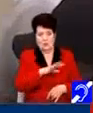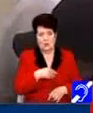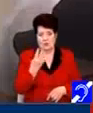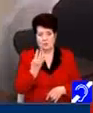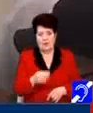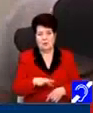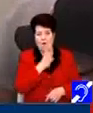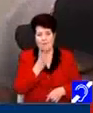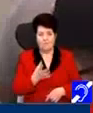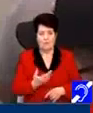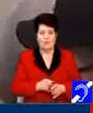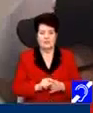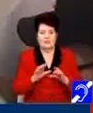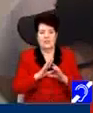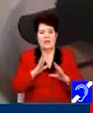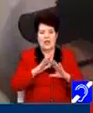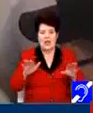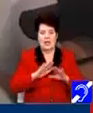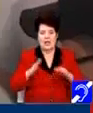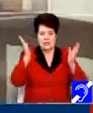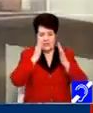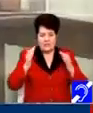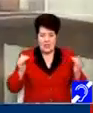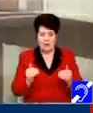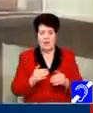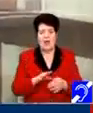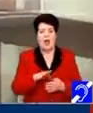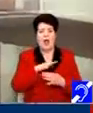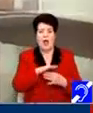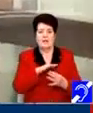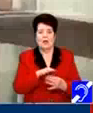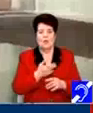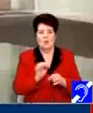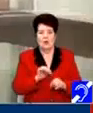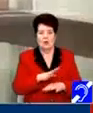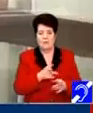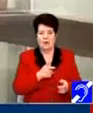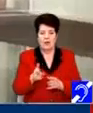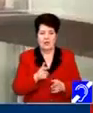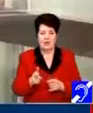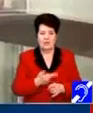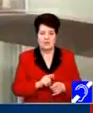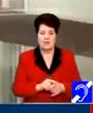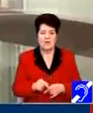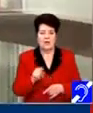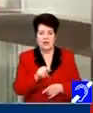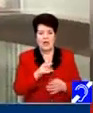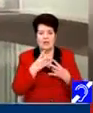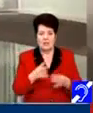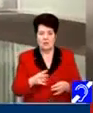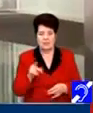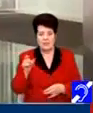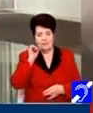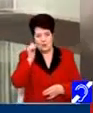suspecți au fost instruiți în lagărele grupării Stat Islamic, iar atacurile ar fi fost pregătite la indicația emisarului grupării teroriste